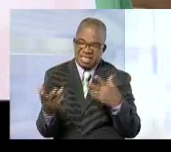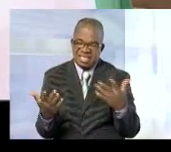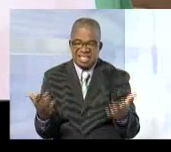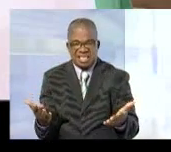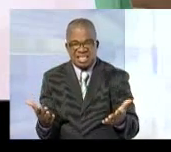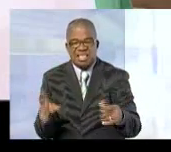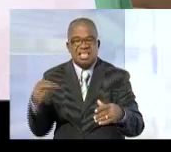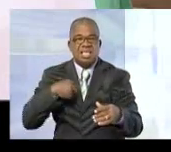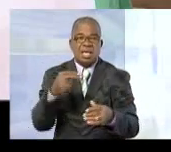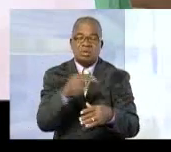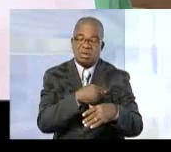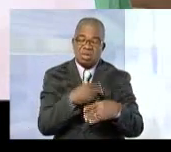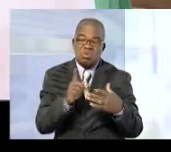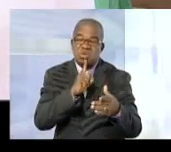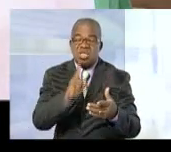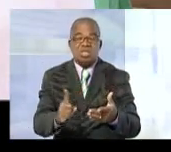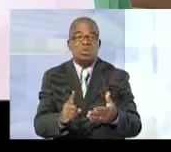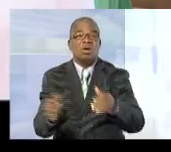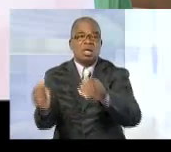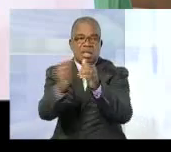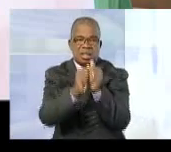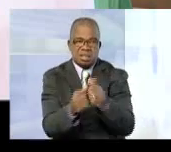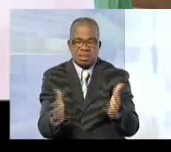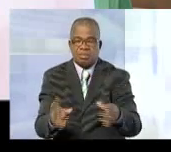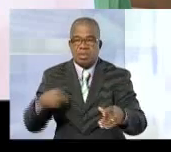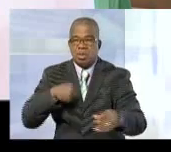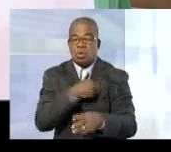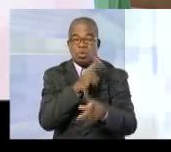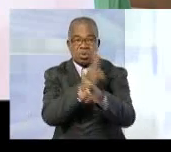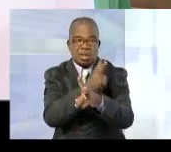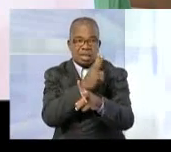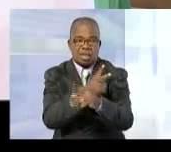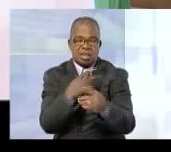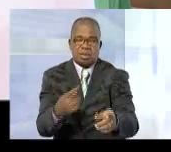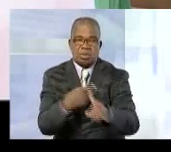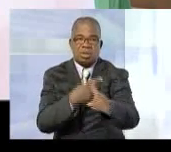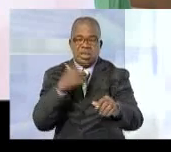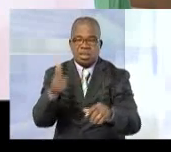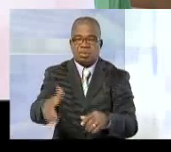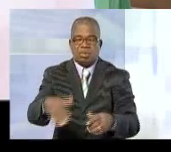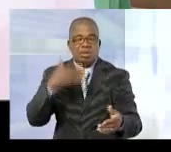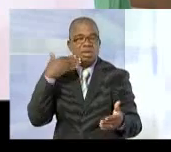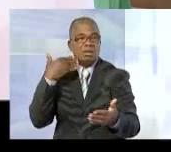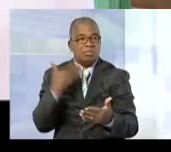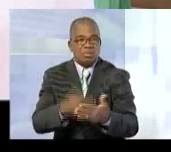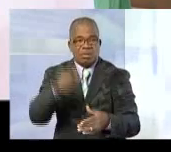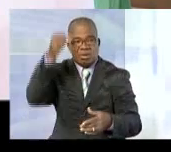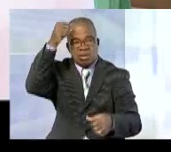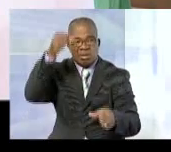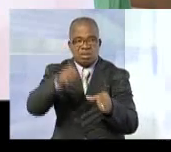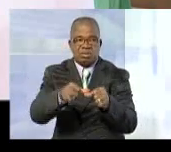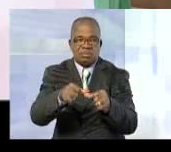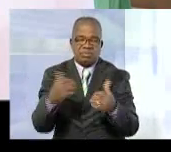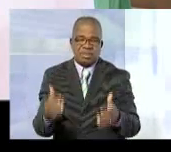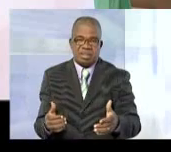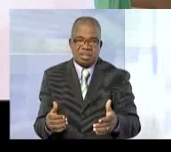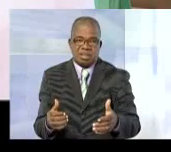très beau souvenir. C'est en son temps que nous avons mis en